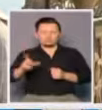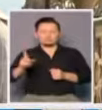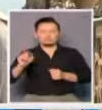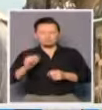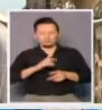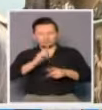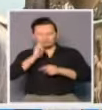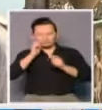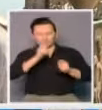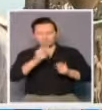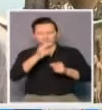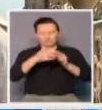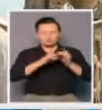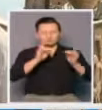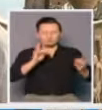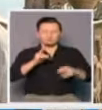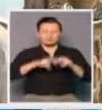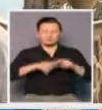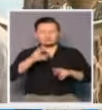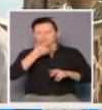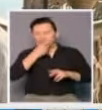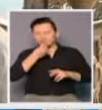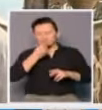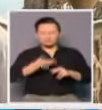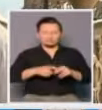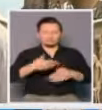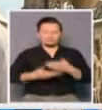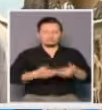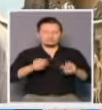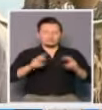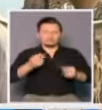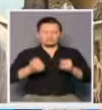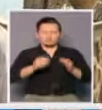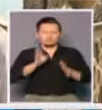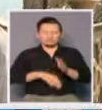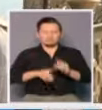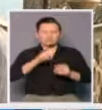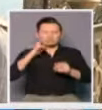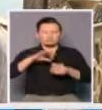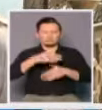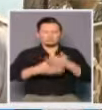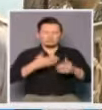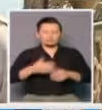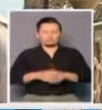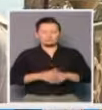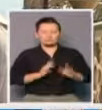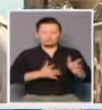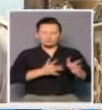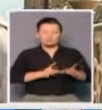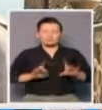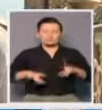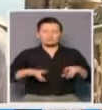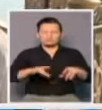вот действительно вот этот мост был построен для пешего хода, потому что молодежь катается на